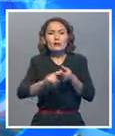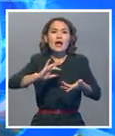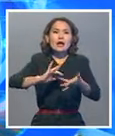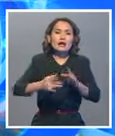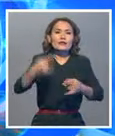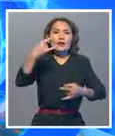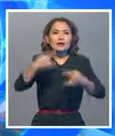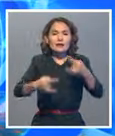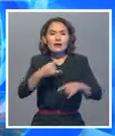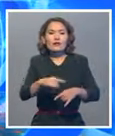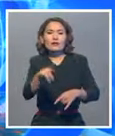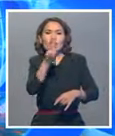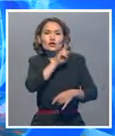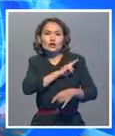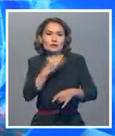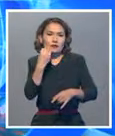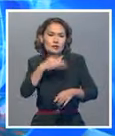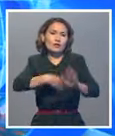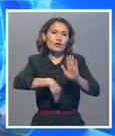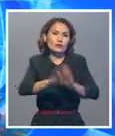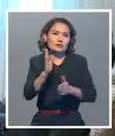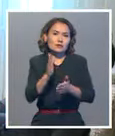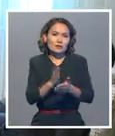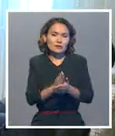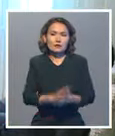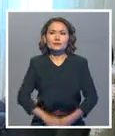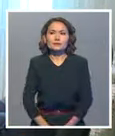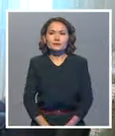интернет пен телевидениеге қол жеткізуіне мүмкіндік бермек.